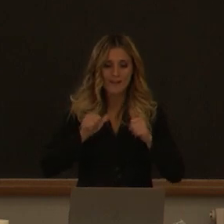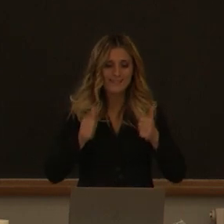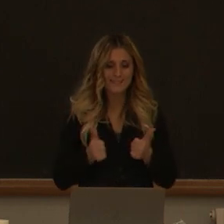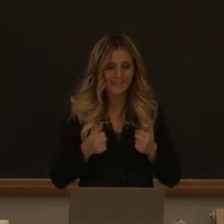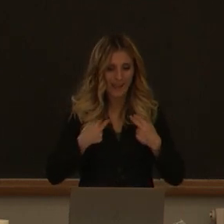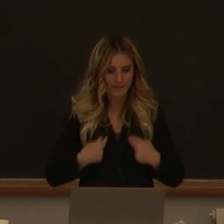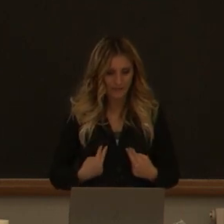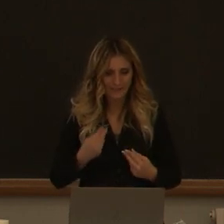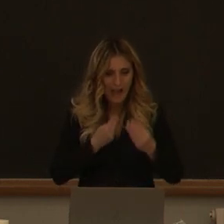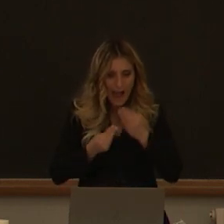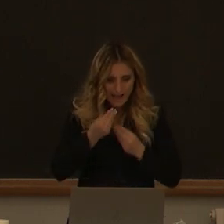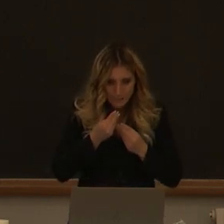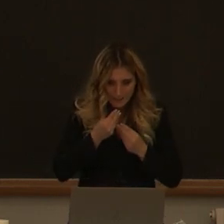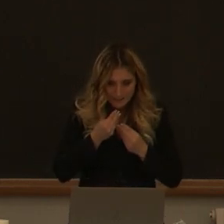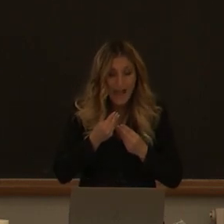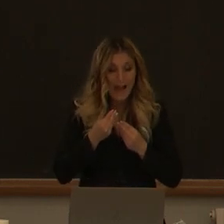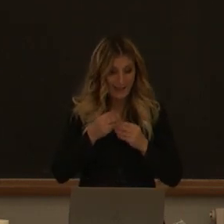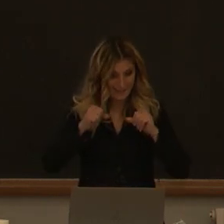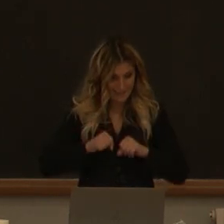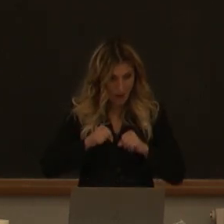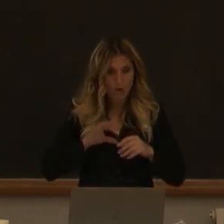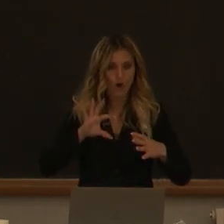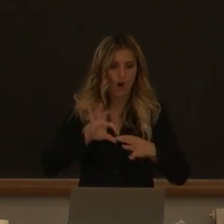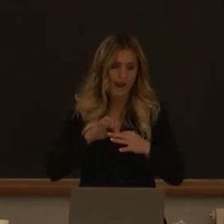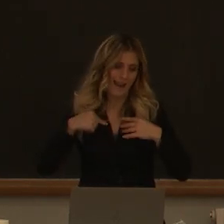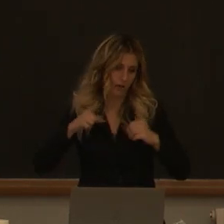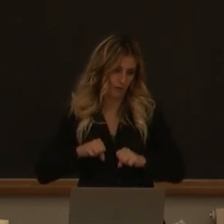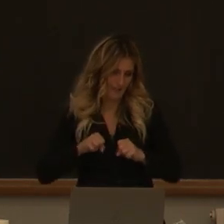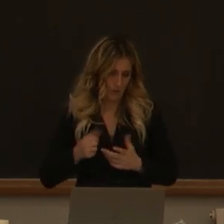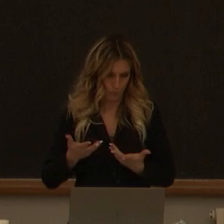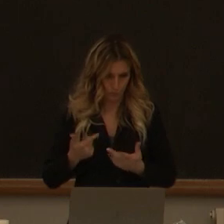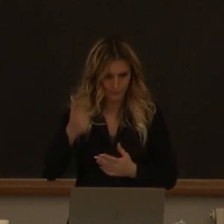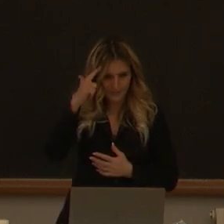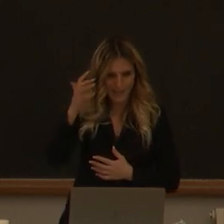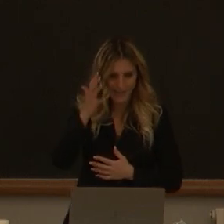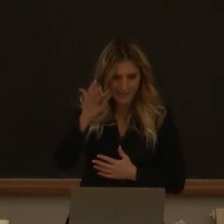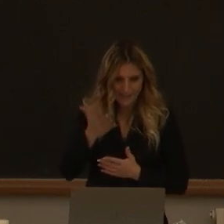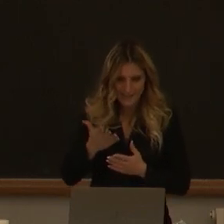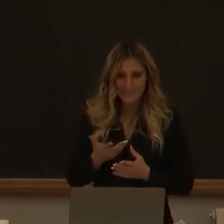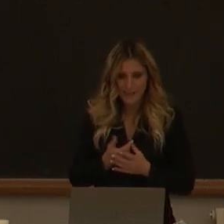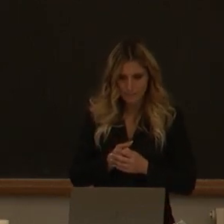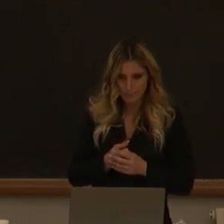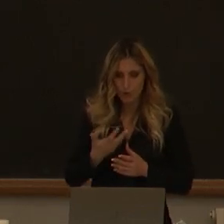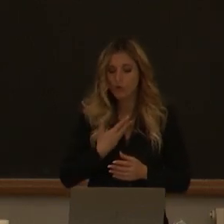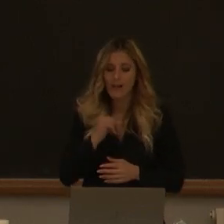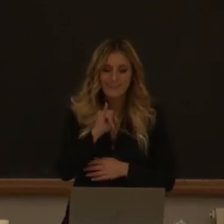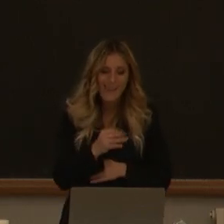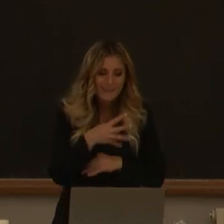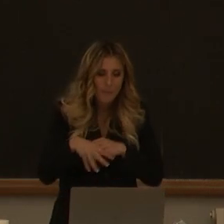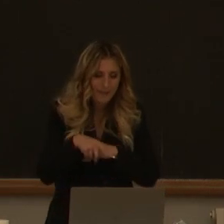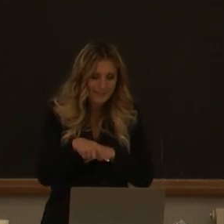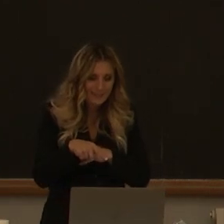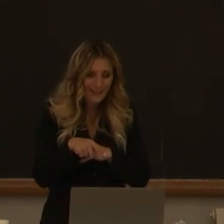alimentare di un certo tipo, può contrastare patologie. Un esempio di alcuni composti che ormai sono noti della dieta mediterranea